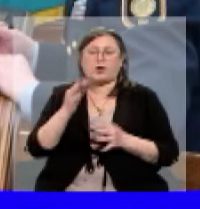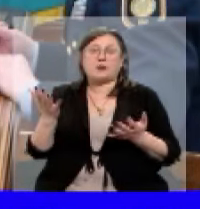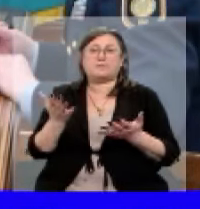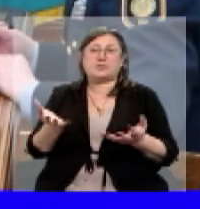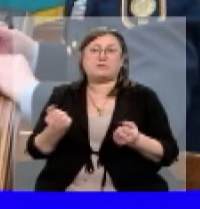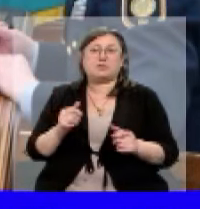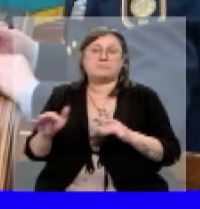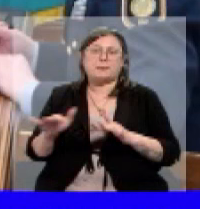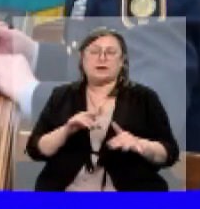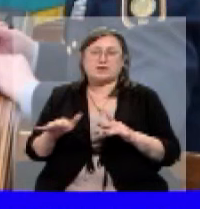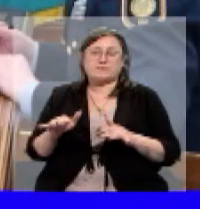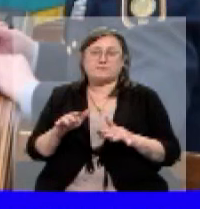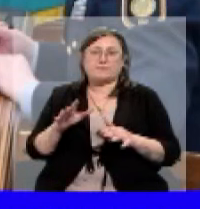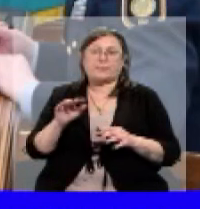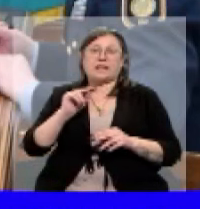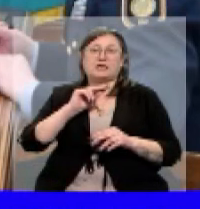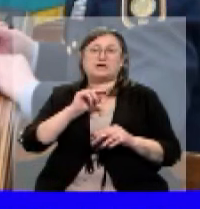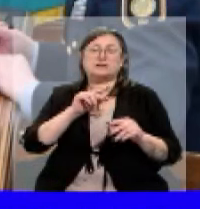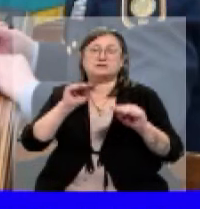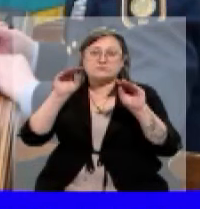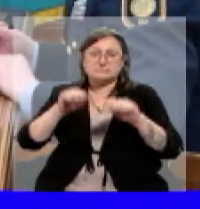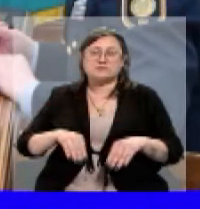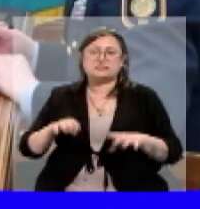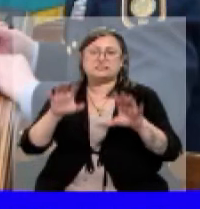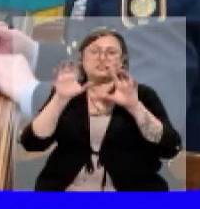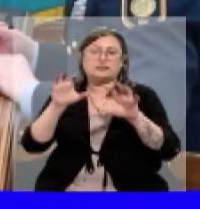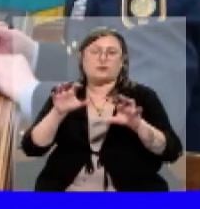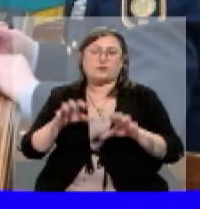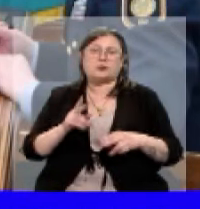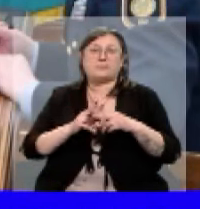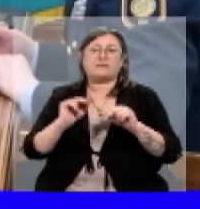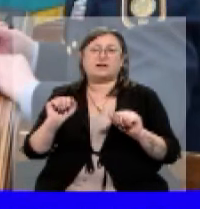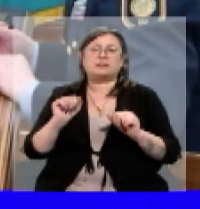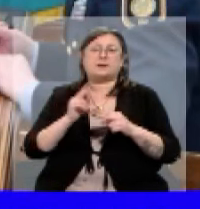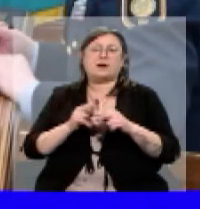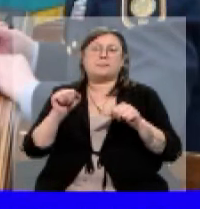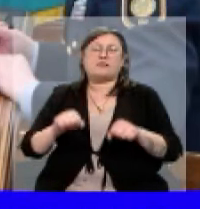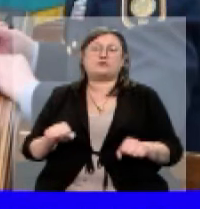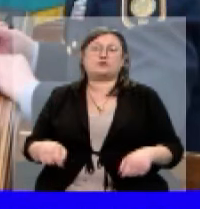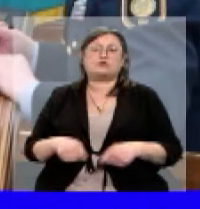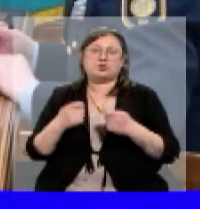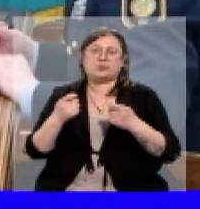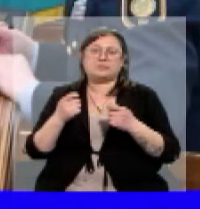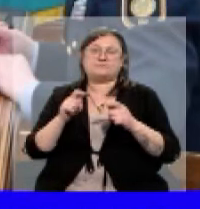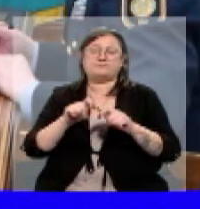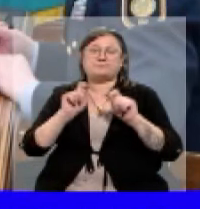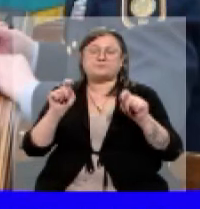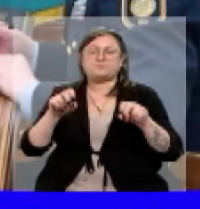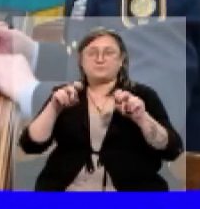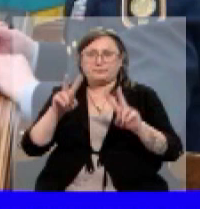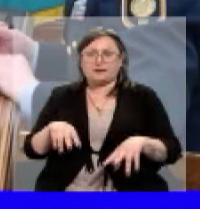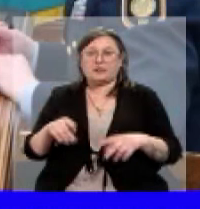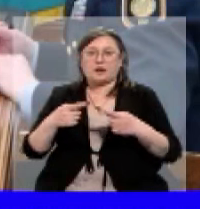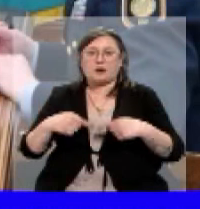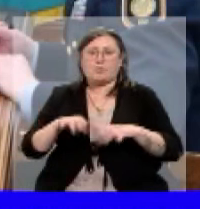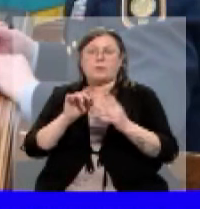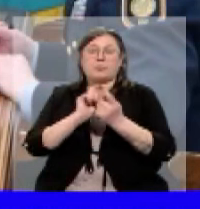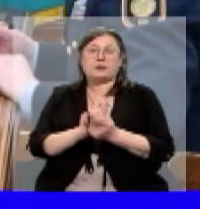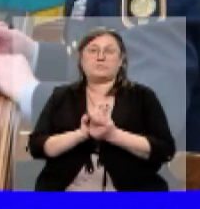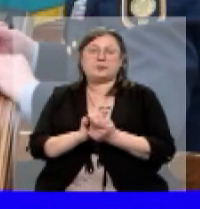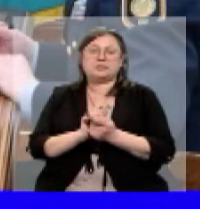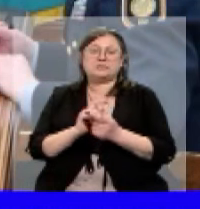бірыңғай заң әзірлеу, тұрмыстық зорлық-зомбылыққа қарсы күрес жөнінде арнайы бөлімше құру үшін қабылданып жатқан шаралар туралы мәлімет